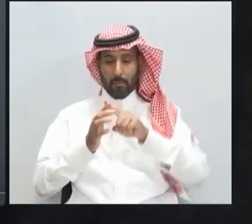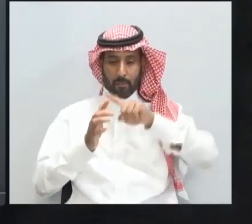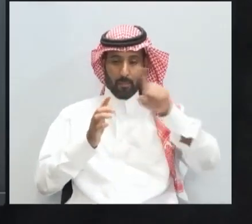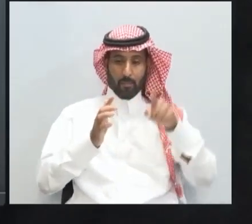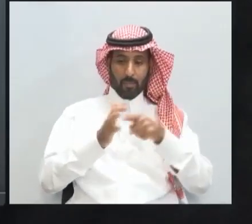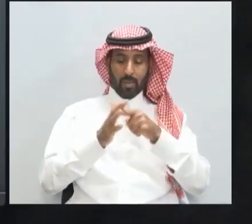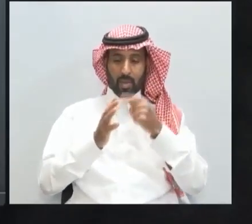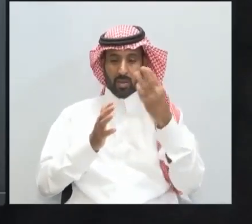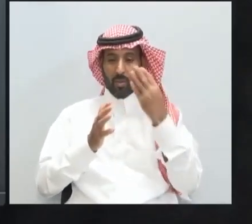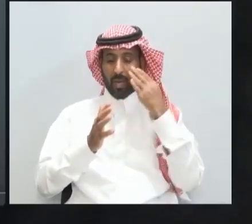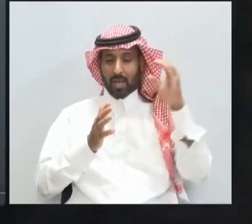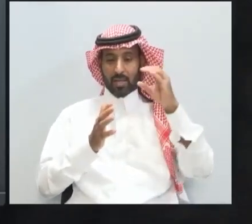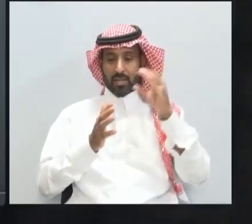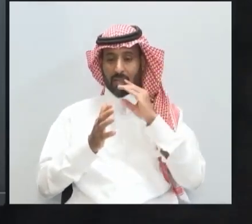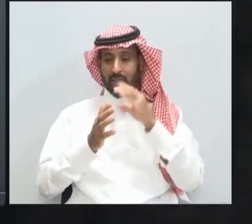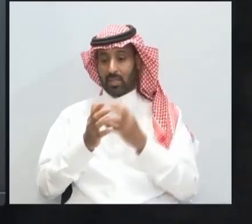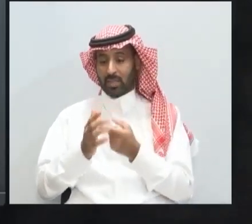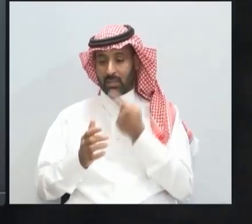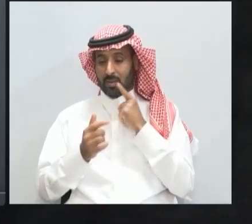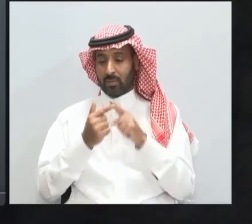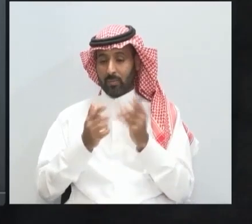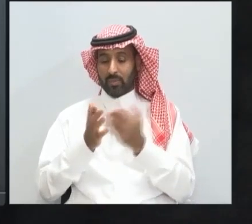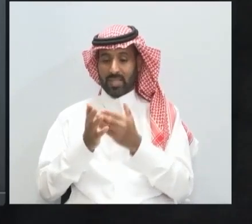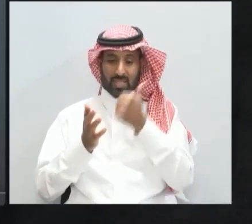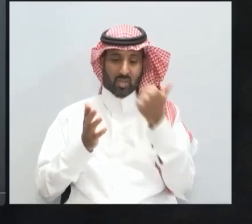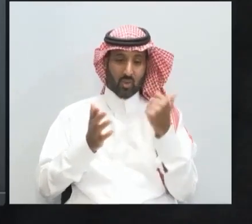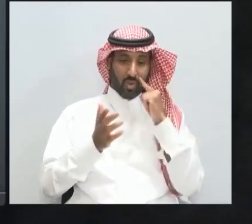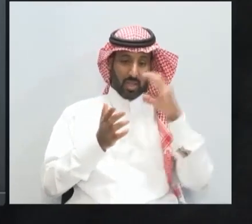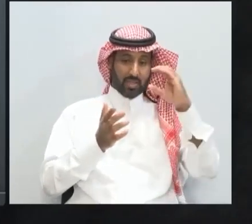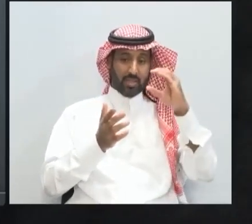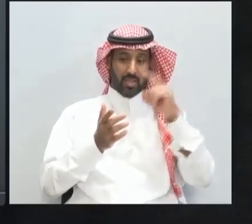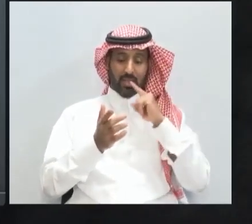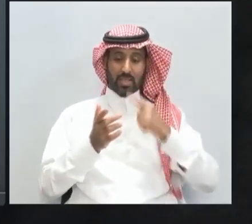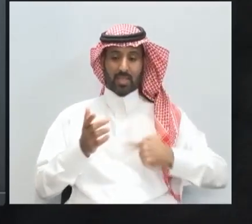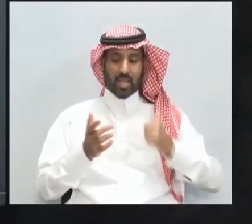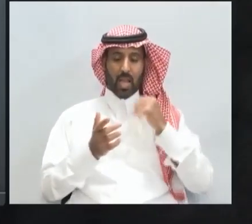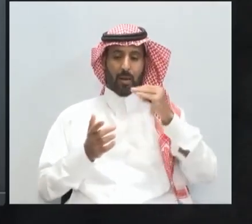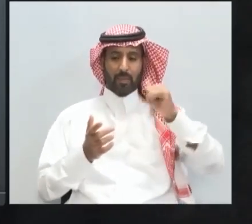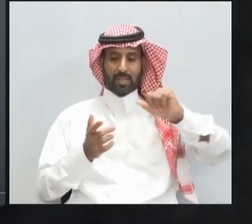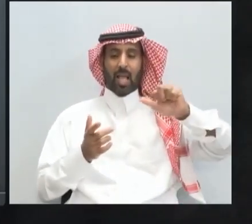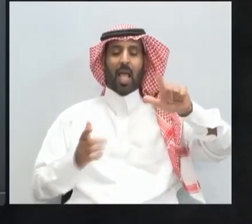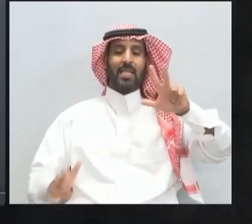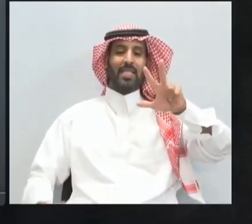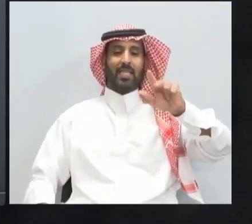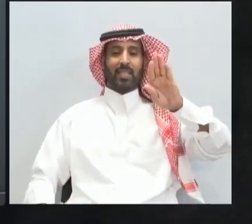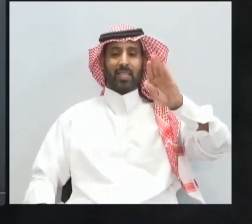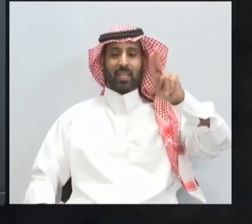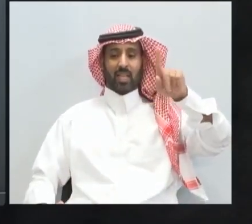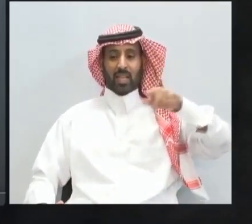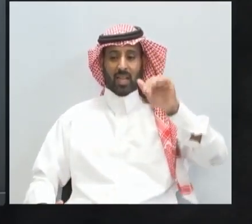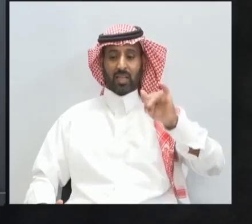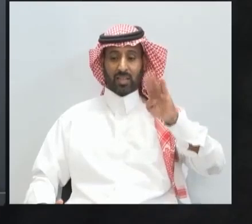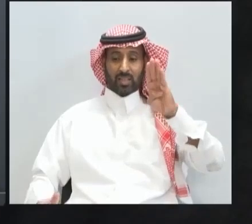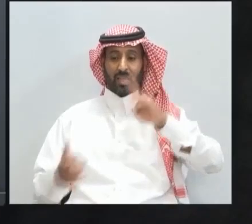مع المركب رباعي الكربون سوف ينتج لدينا مركب سداسي الكربون نسميه حمض استريك اذا بدانا في هذه المرحله